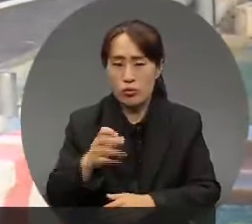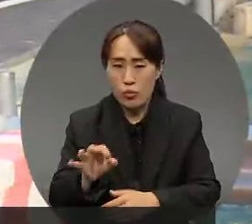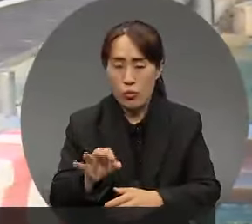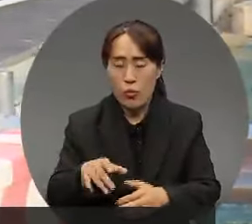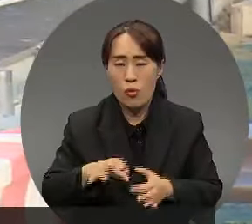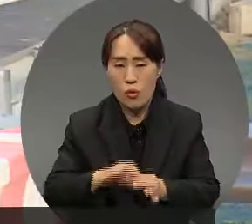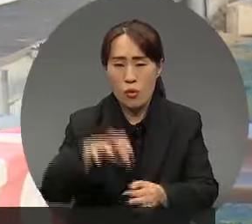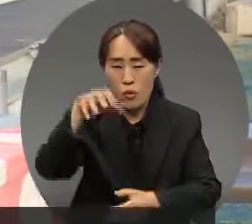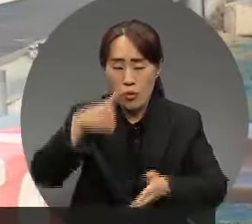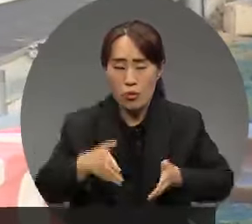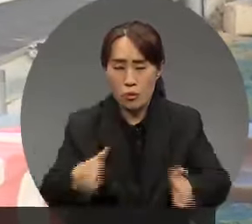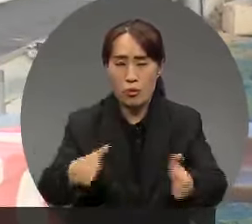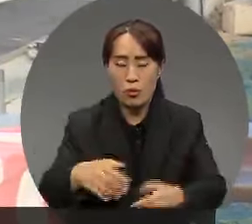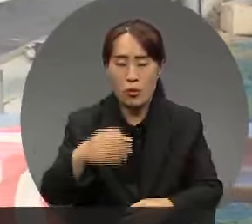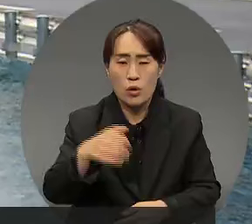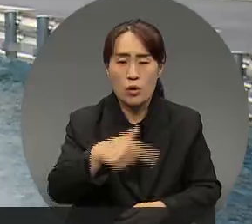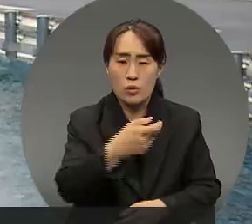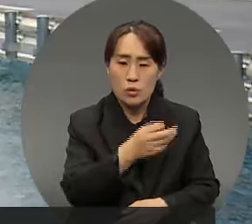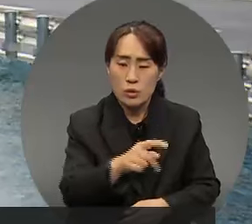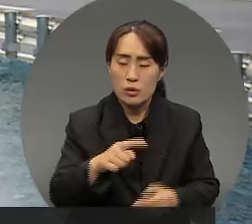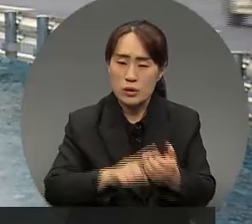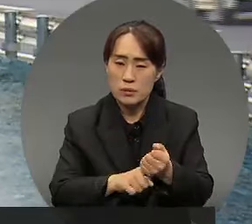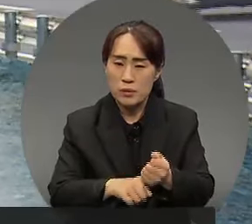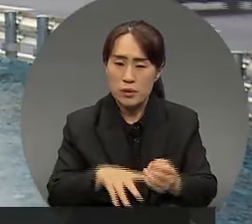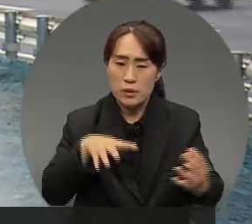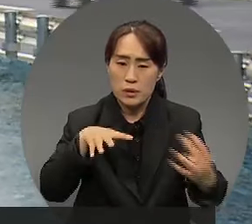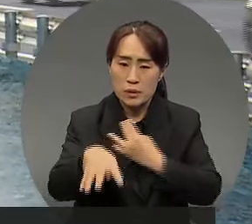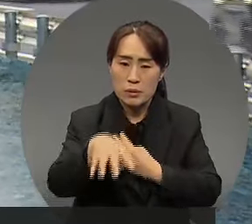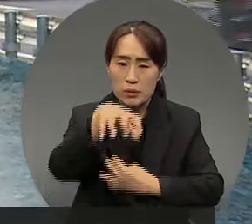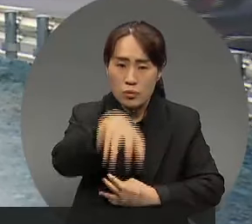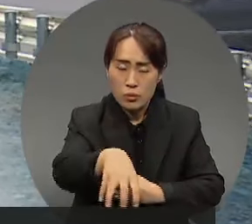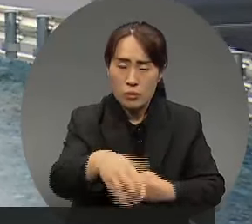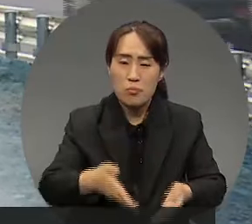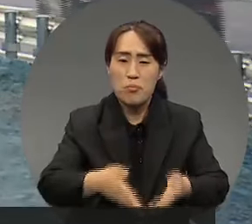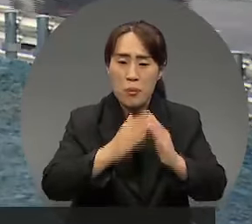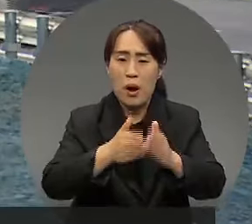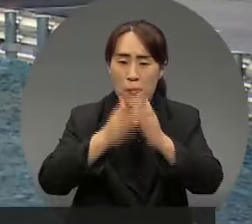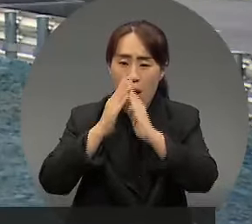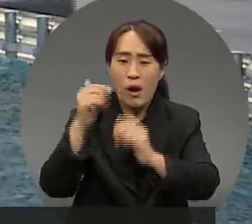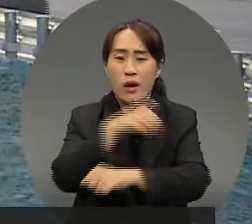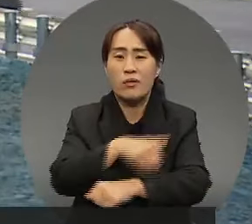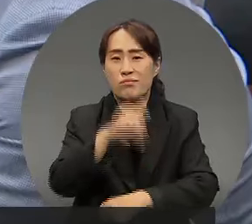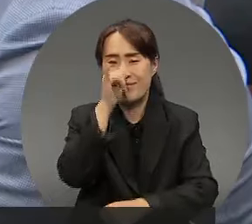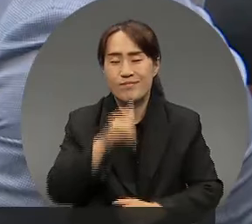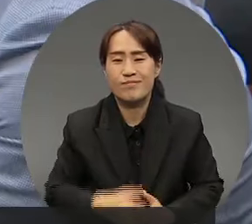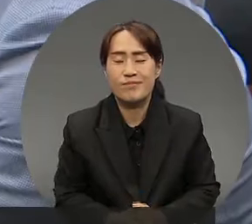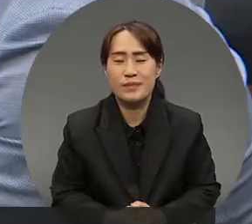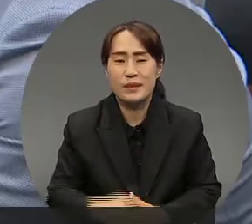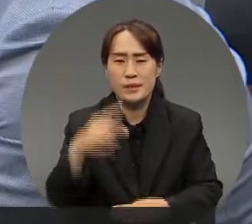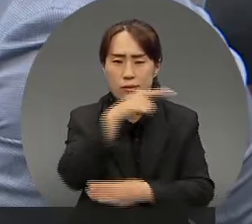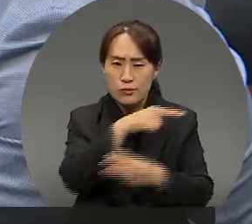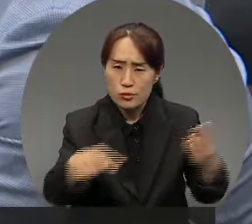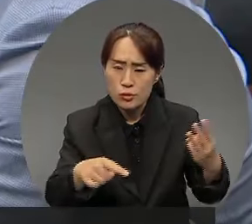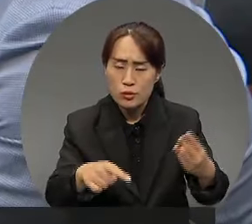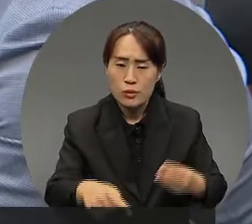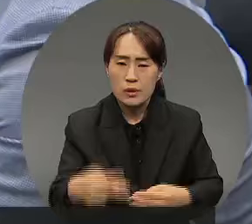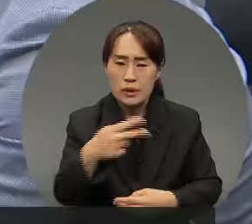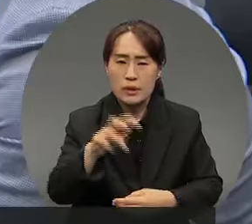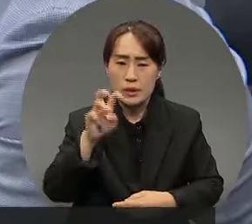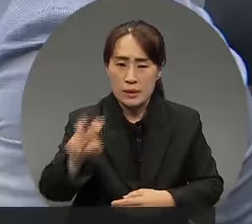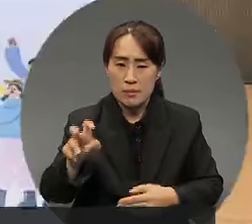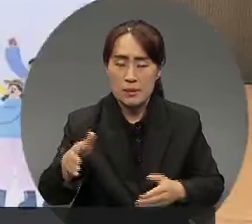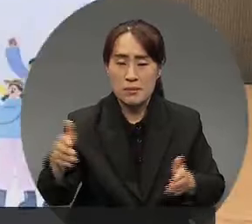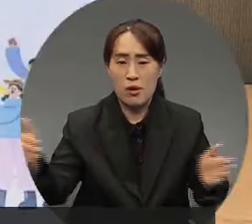연결도로 초정 증간 왕복 4차로 확장 사업 등의 준공이 예정되 있습니다 청주시는 오